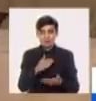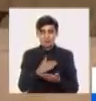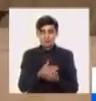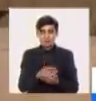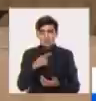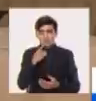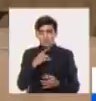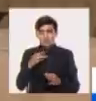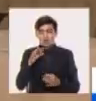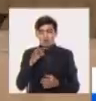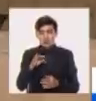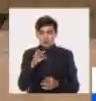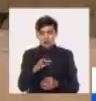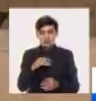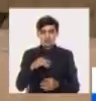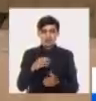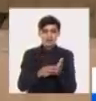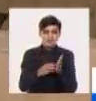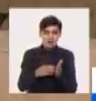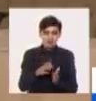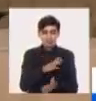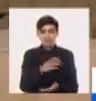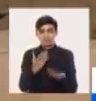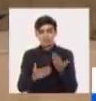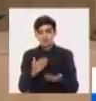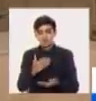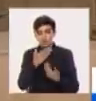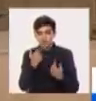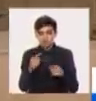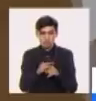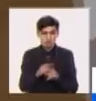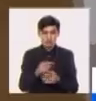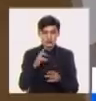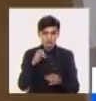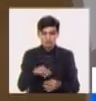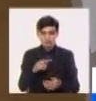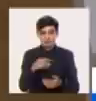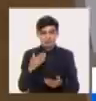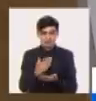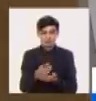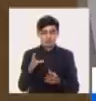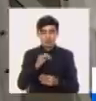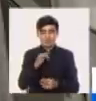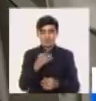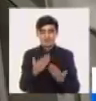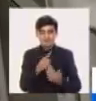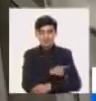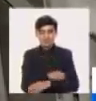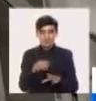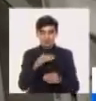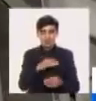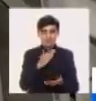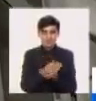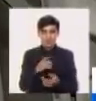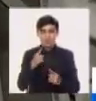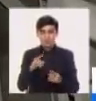Здесь говорить о том, что не хватает или дефицит в медорганизациях, не приходит. Егер медициналық мекемелерде бұл дәрілер жеткілікті болса,